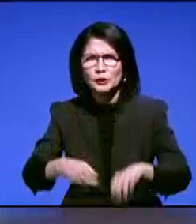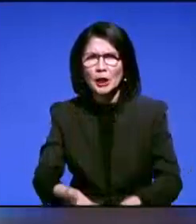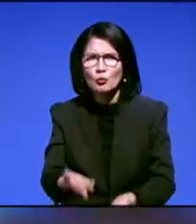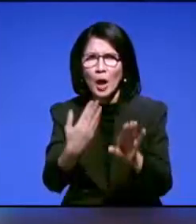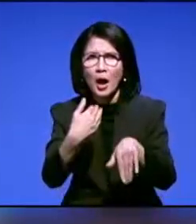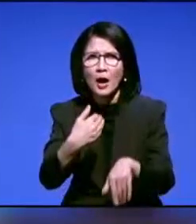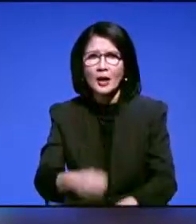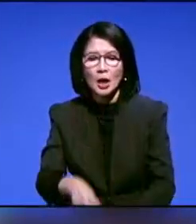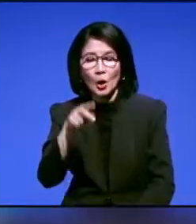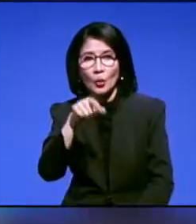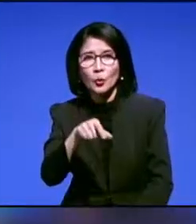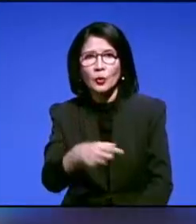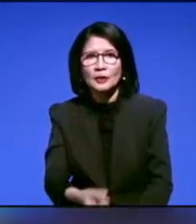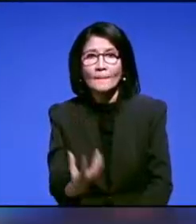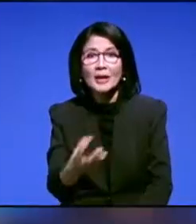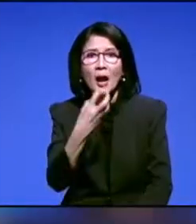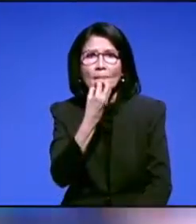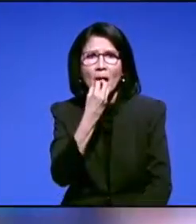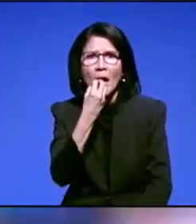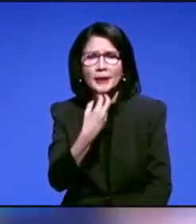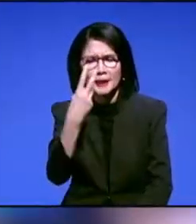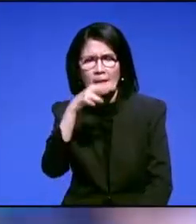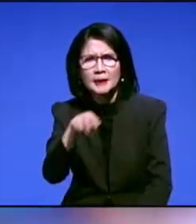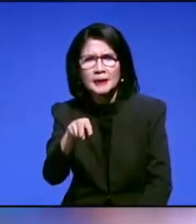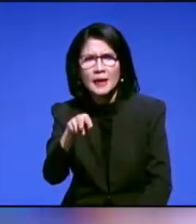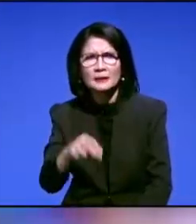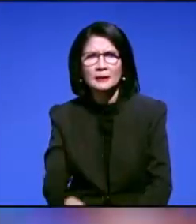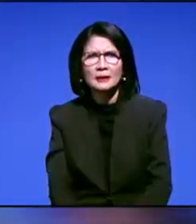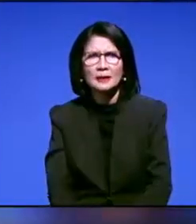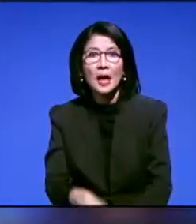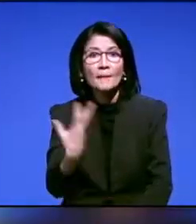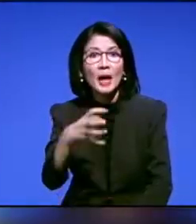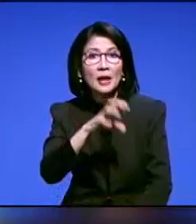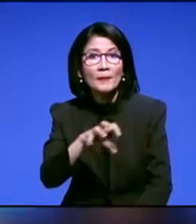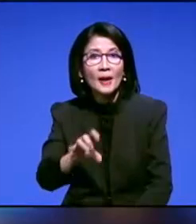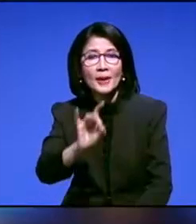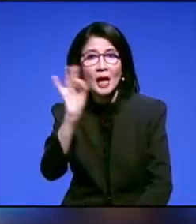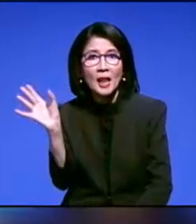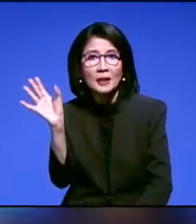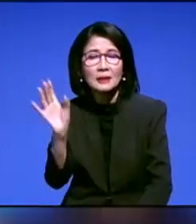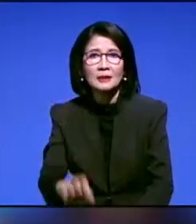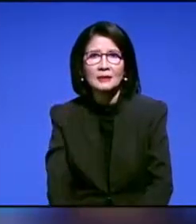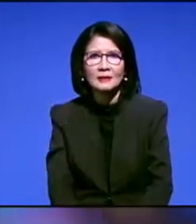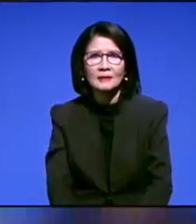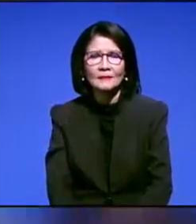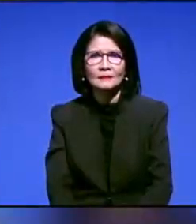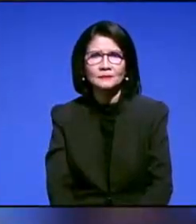ini kebanyakan makanan. Ini juga lagi dilihat lagi apakah memang ada barang-barang lain yang juga